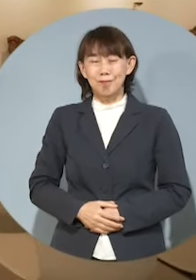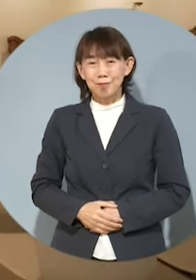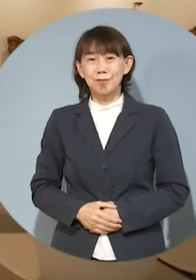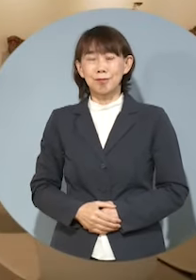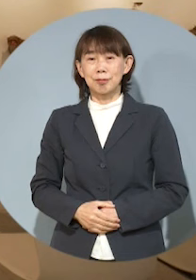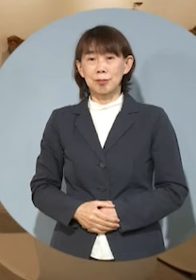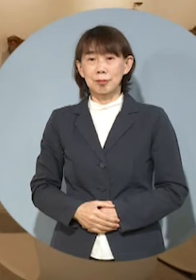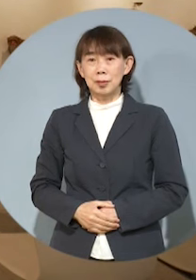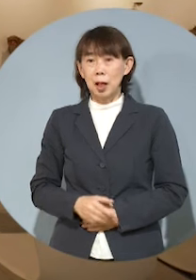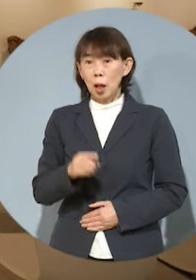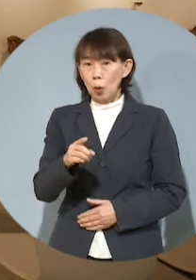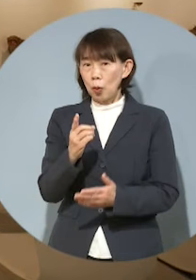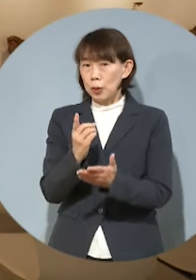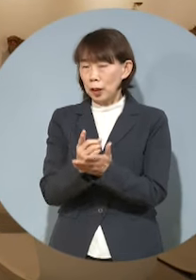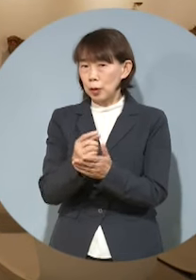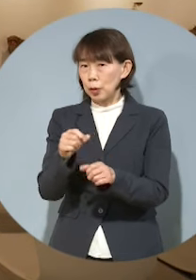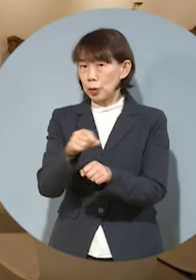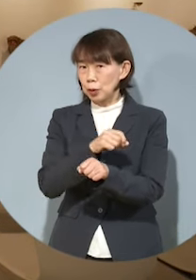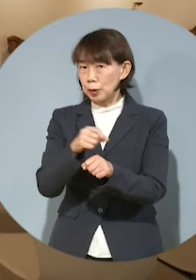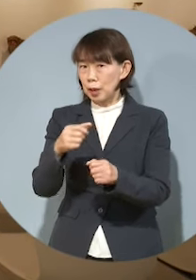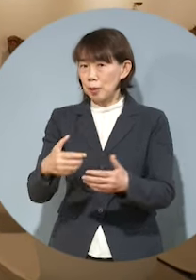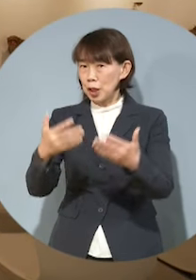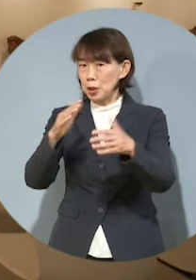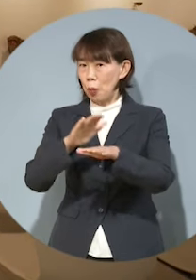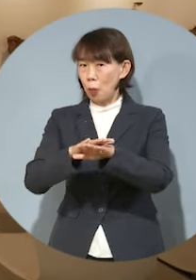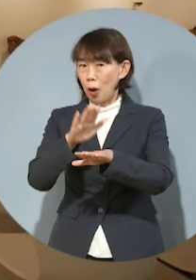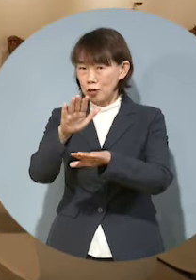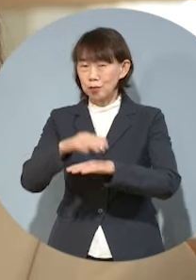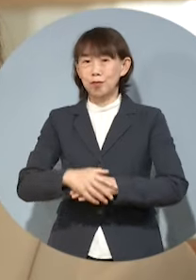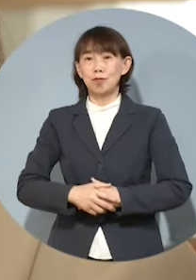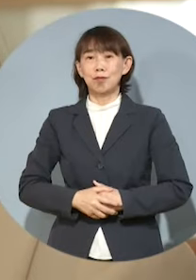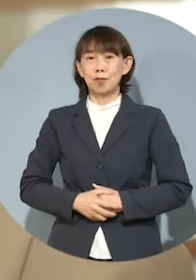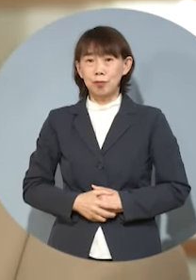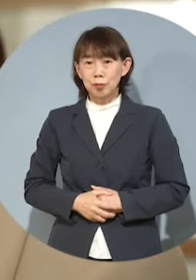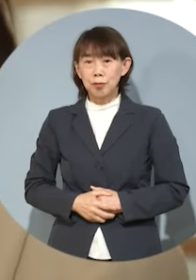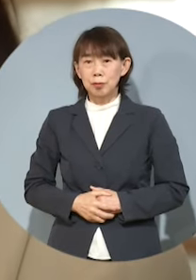そしてここでしか見られない展示方法も。